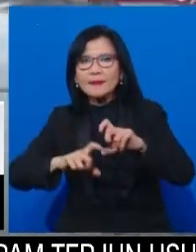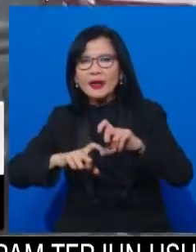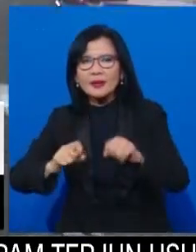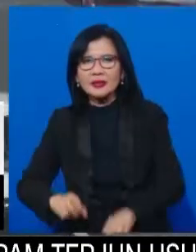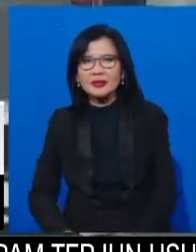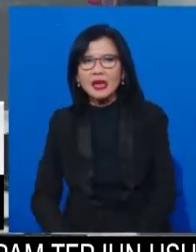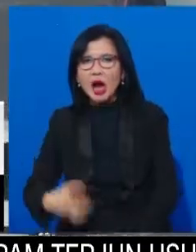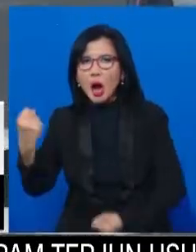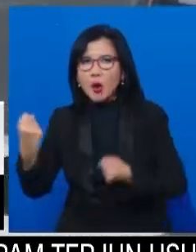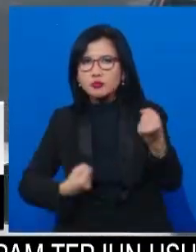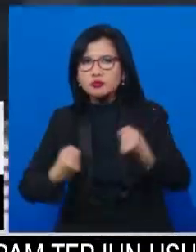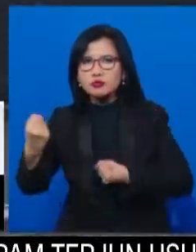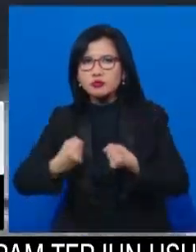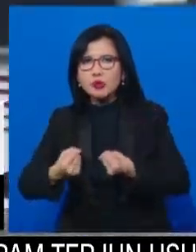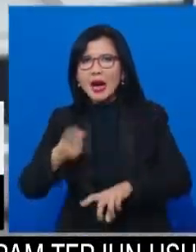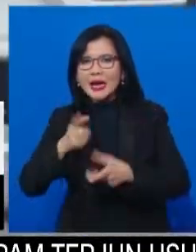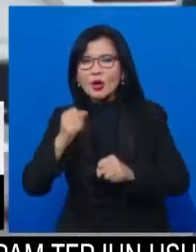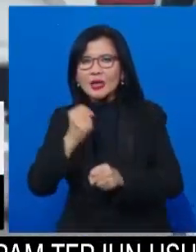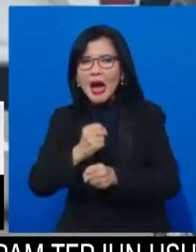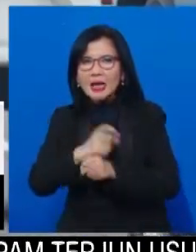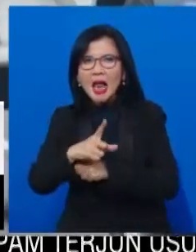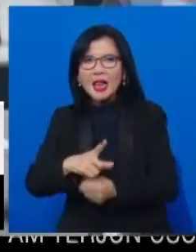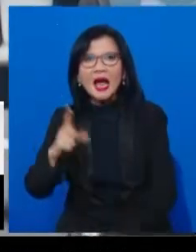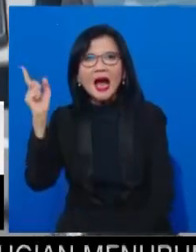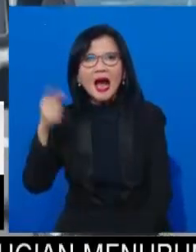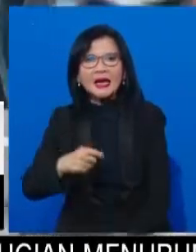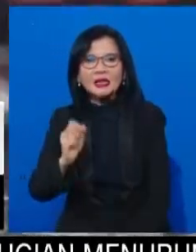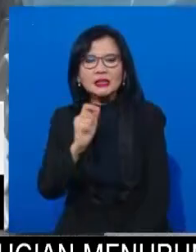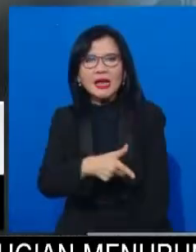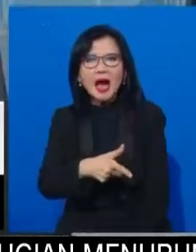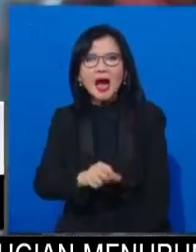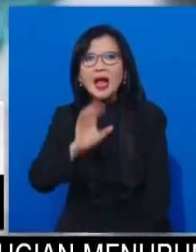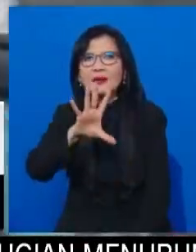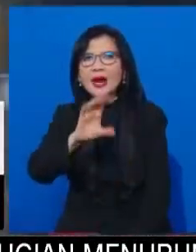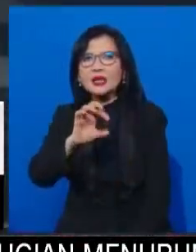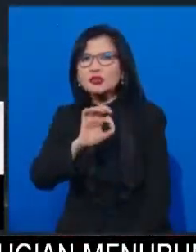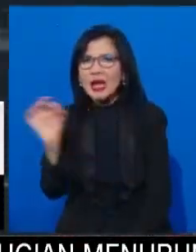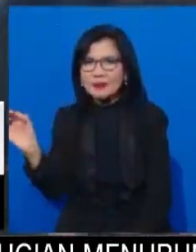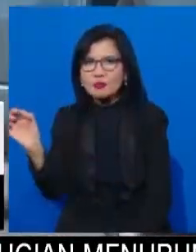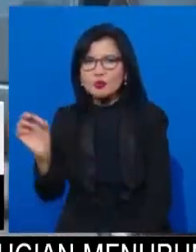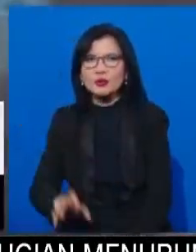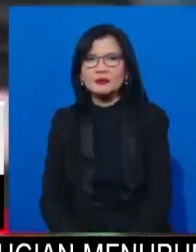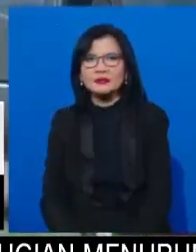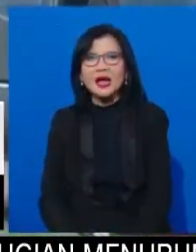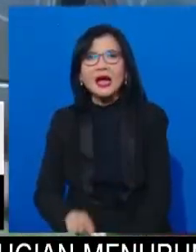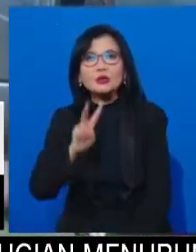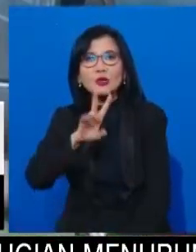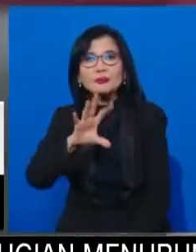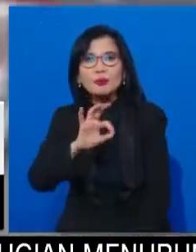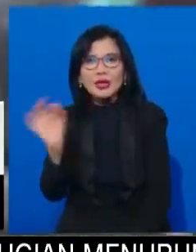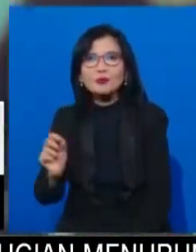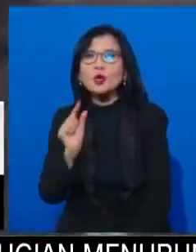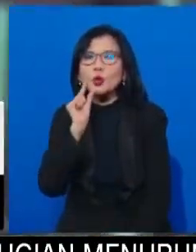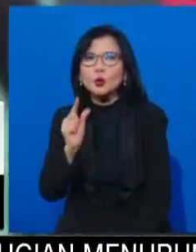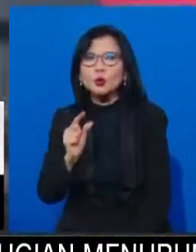Kendaraan roda 4 yang tidak lulus uji emisi akan dikenakan denda sebesar Rp500.000 dan